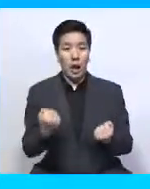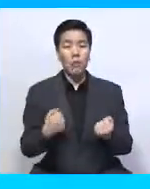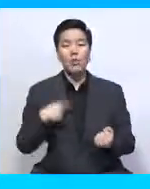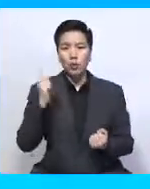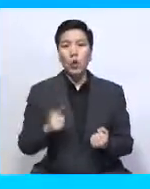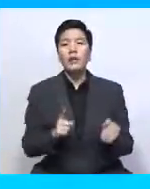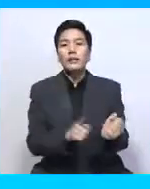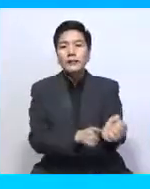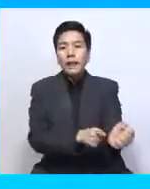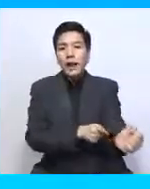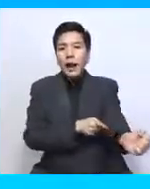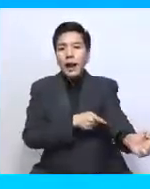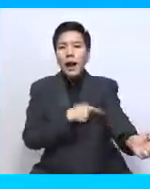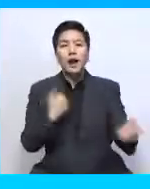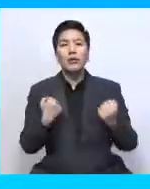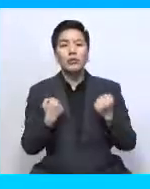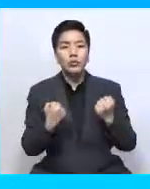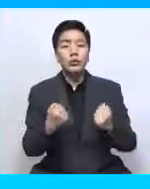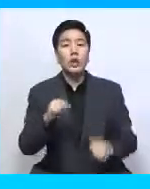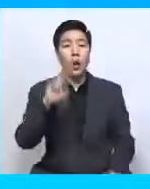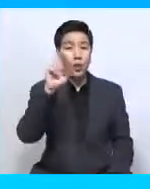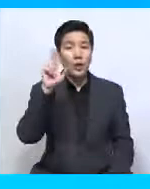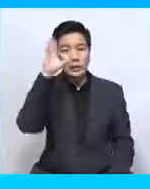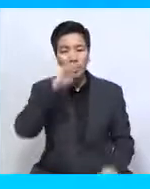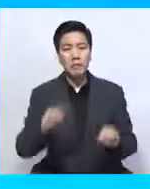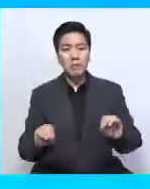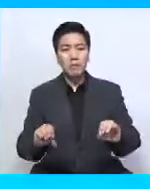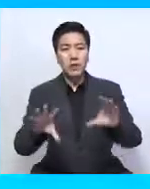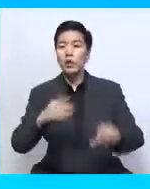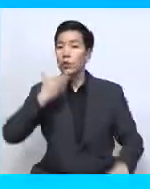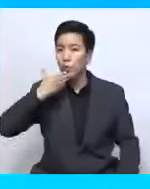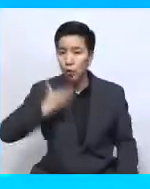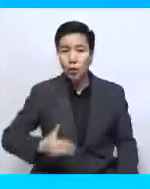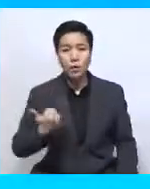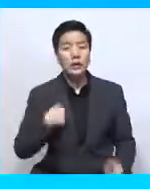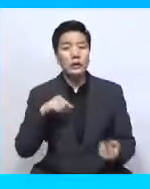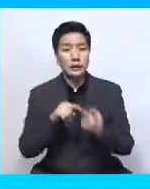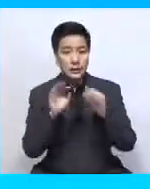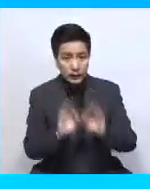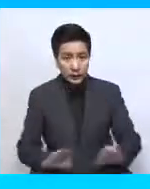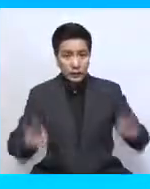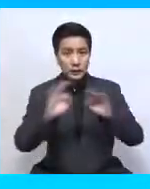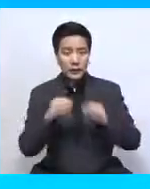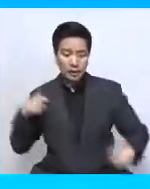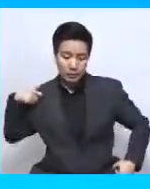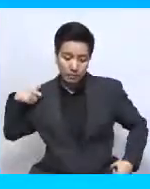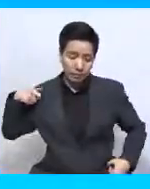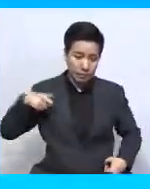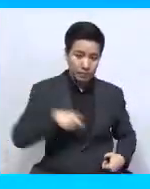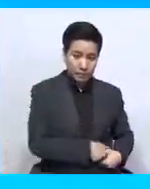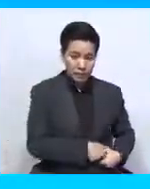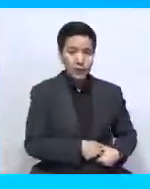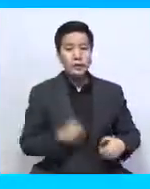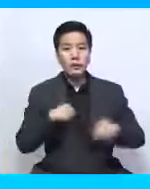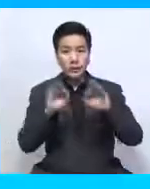ถต้องขับช้าตลอดเวลาขับรถกลางวันกลางคืนก็ต้องเปิดไฟหน้าด้วยแล้วก็ต้องเน้นย้ำให้ผู้โดยสารสวมใส่เข็มขัดนิรภั